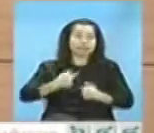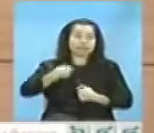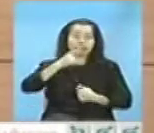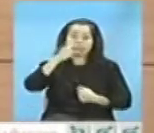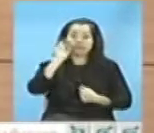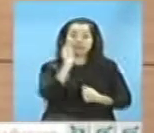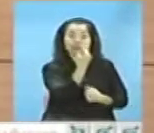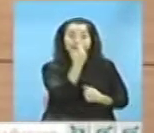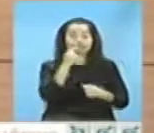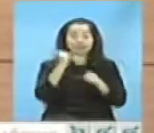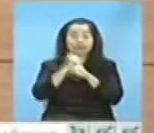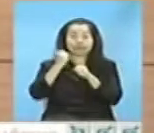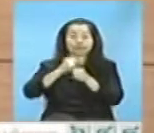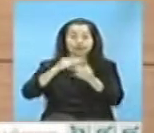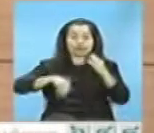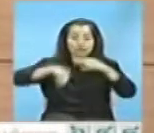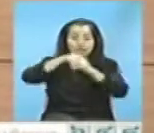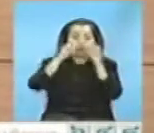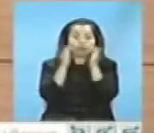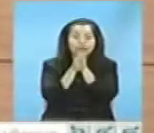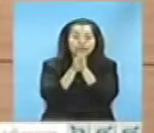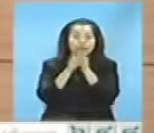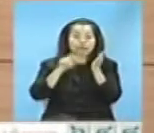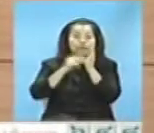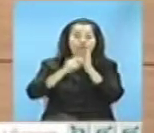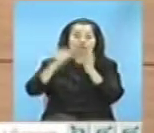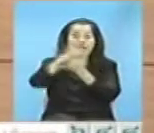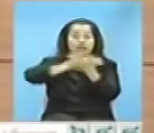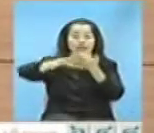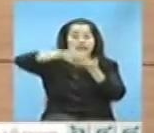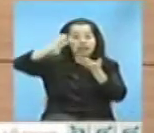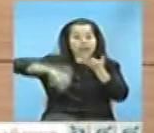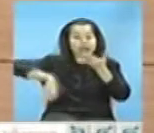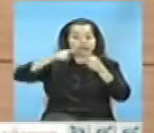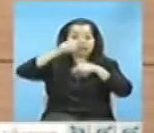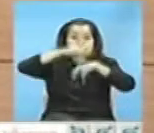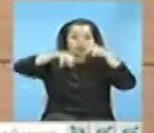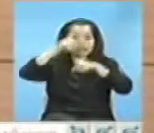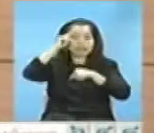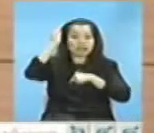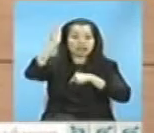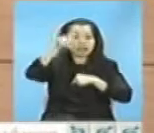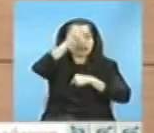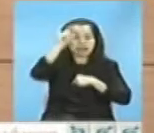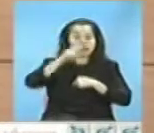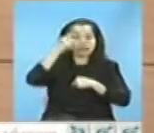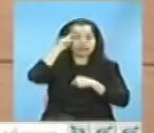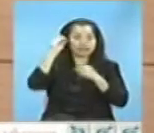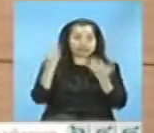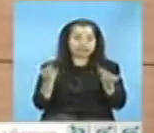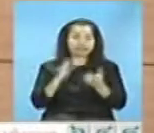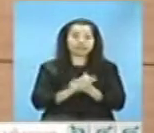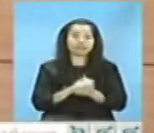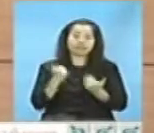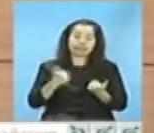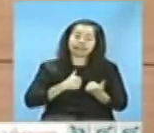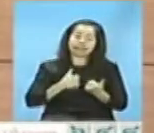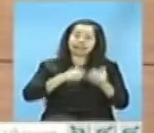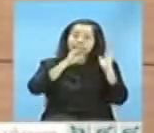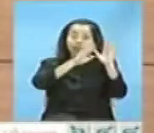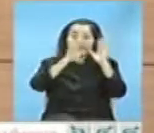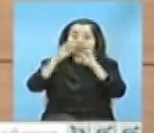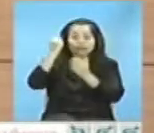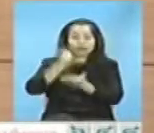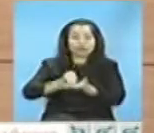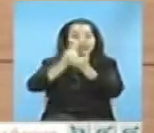องเข้าไปมีส่วนร่วมในการที่จะล้มล้างระบบการปกครองซึ่งอนาคตเป็นอย่างไรยังไม่ทราบผมก็ฝากเพื่อนสมาชิกได้ช่ว